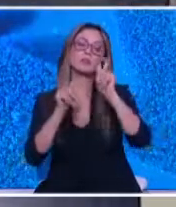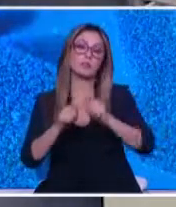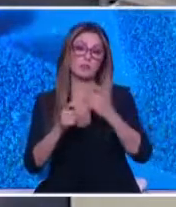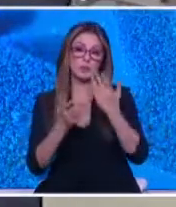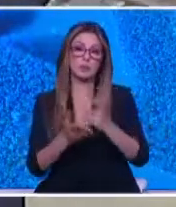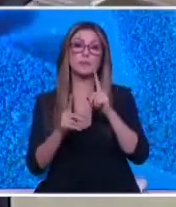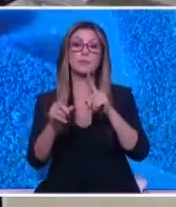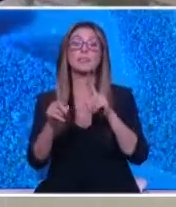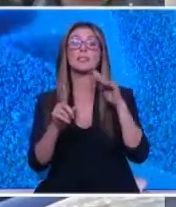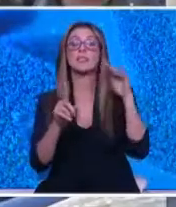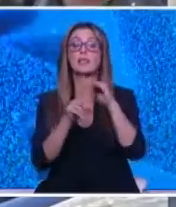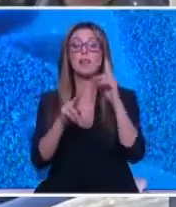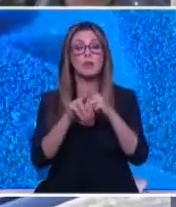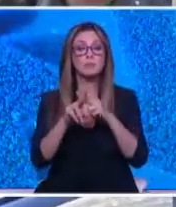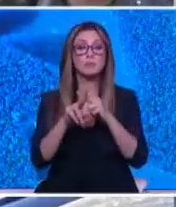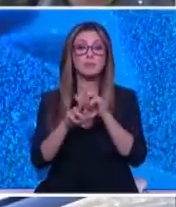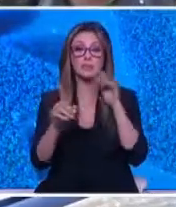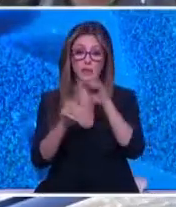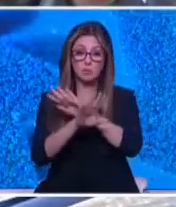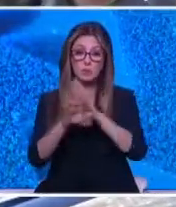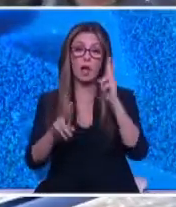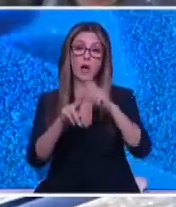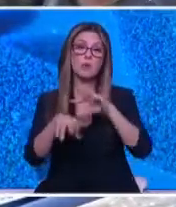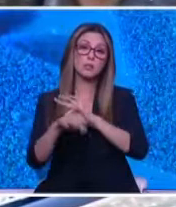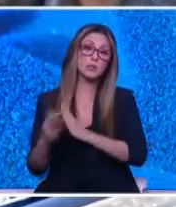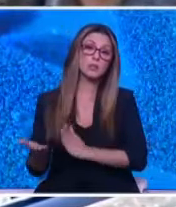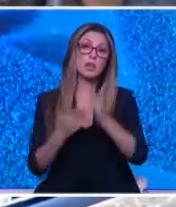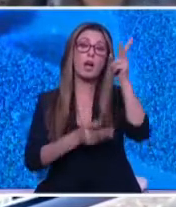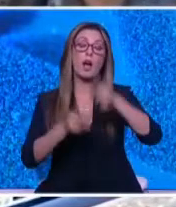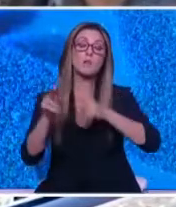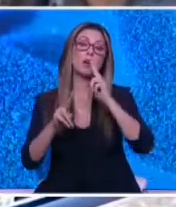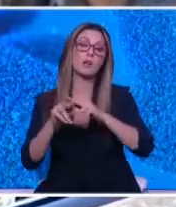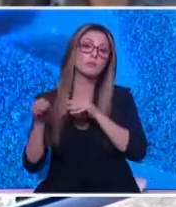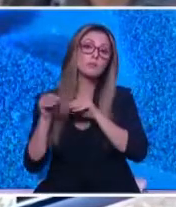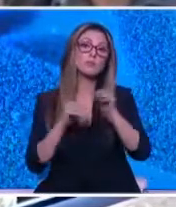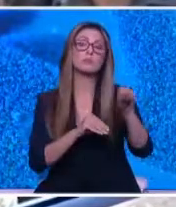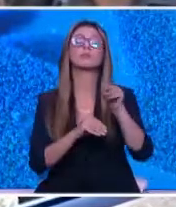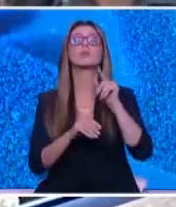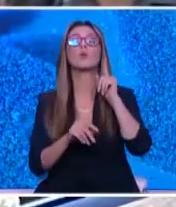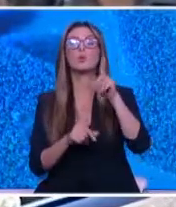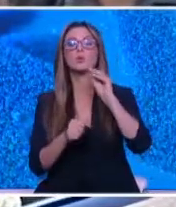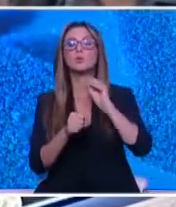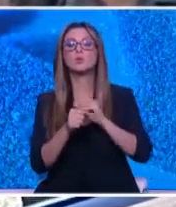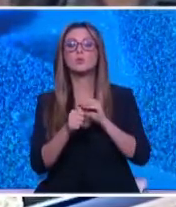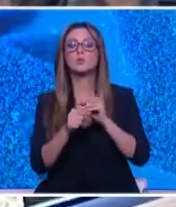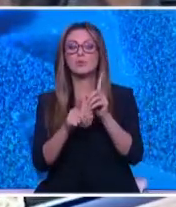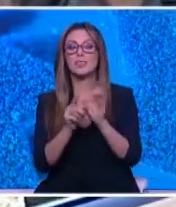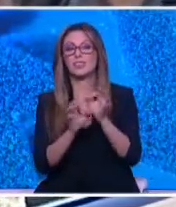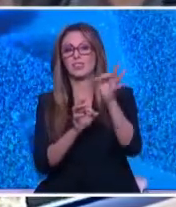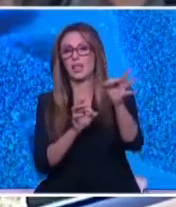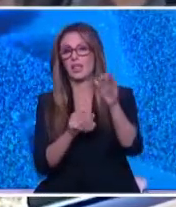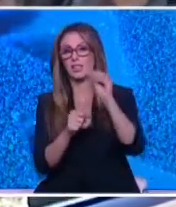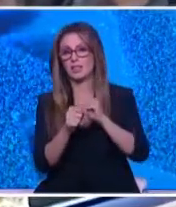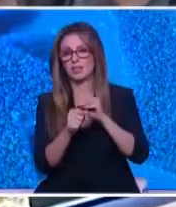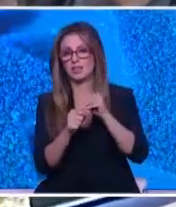oldu. Saldırının ardından da hemen hastaneye kaldırılarak söylediğimiz gibi ameliyata alındı. New York eyaletinin Buffalo şehri